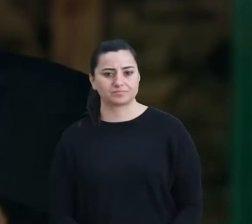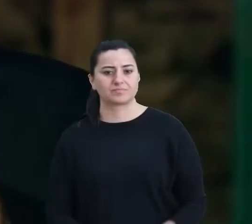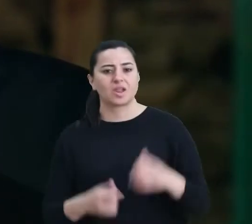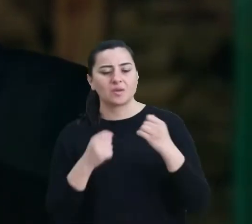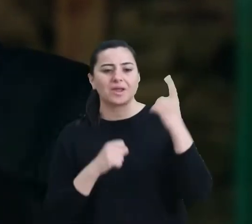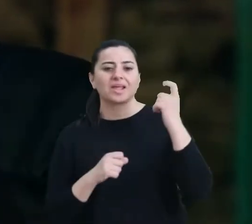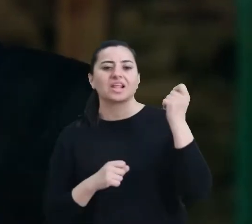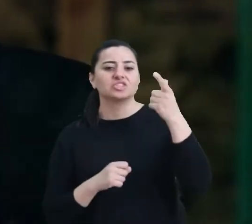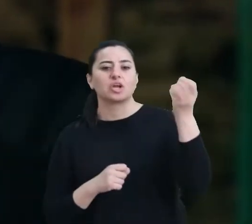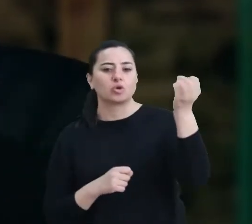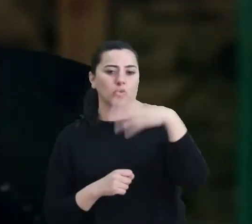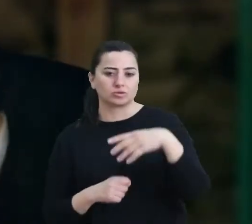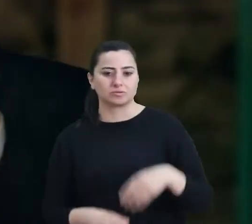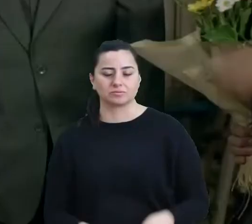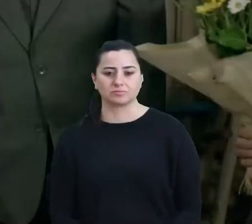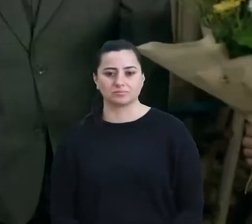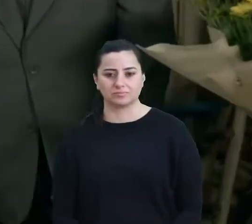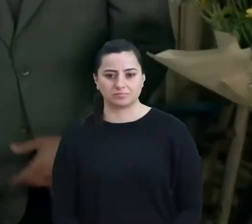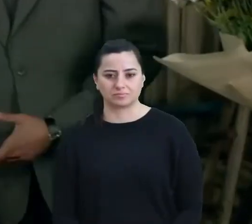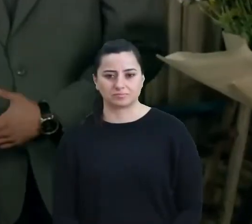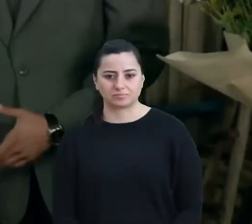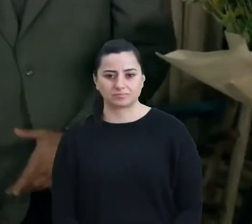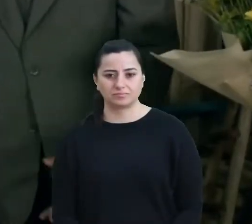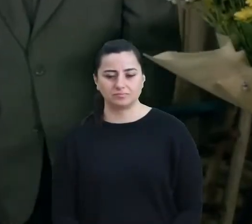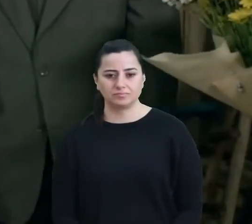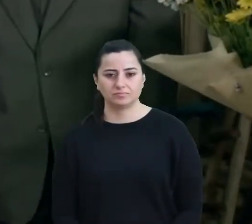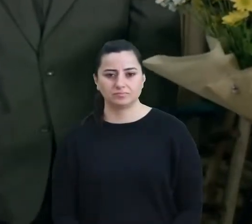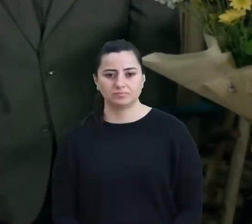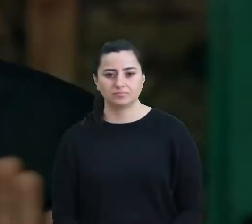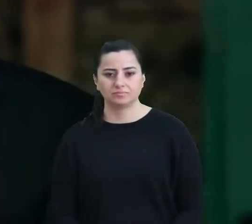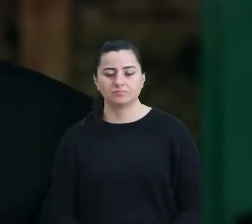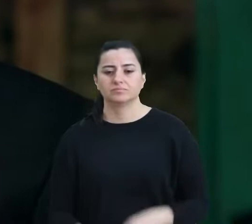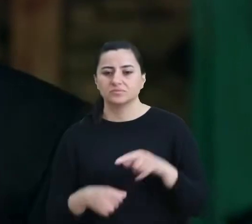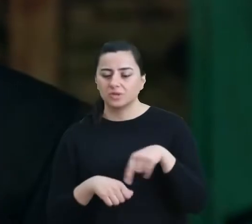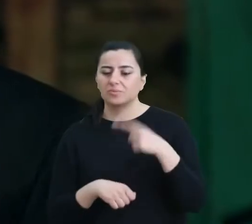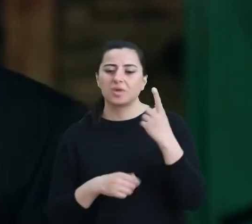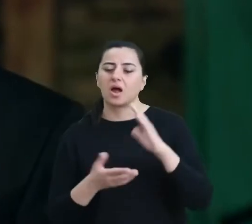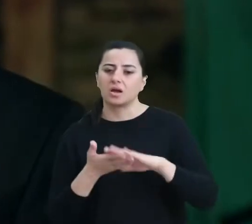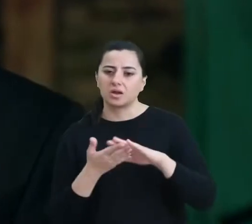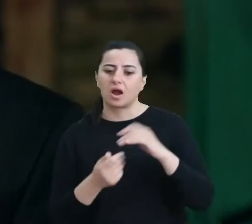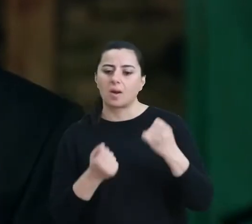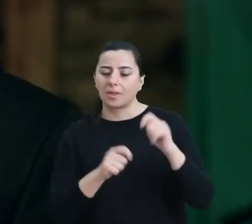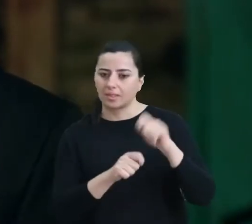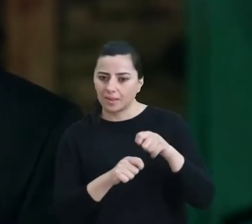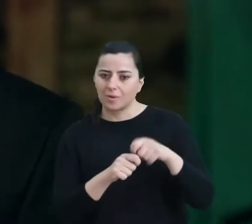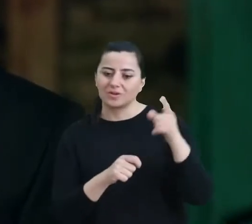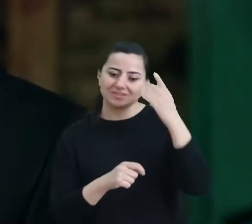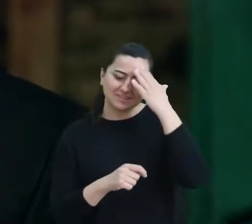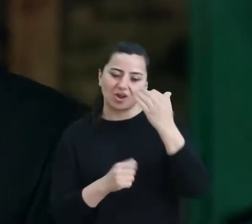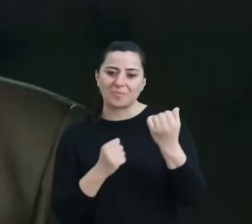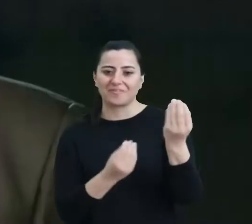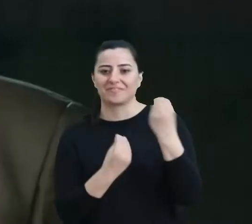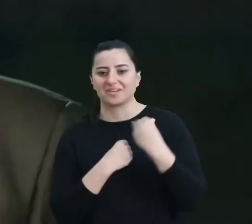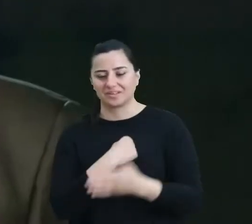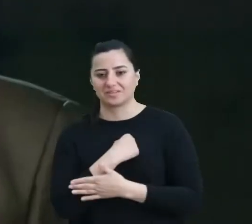ilçeden yollayacaklar. Sessizce ağzını oynatarak anlattı. Zamanında bir arkadaşın arabasını yaptın da sağ olsun o